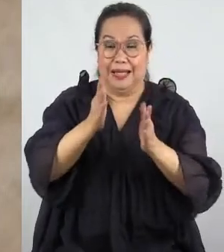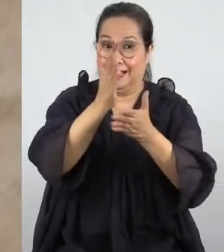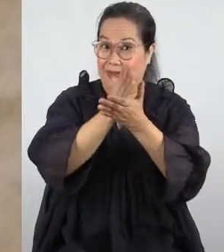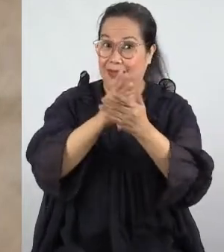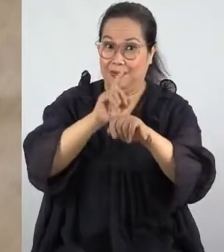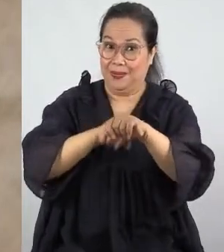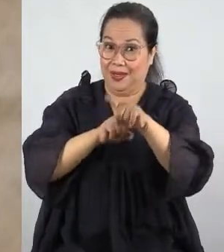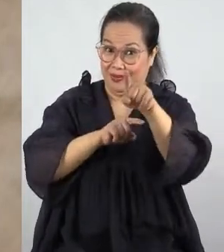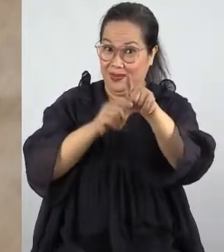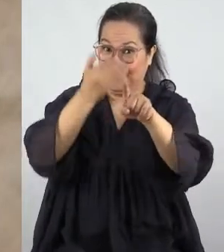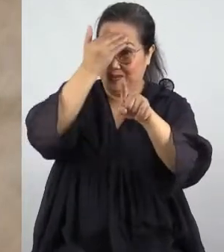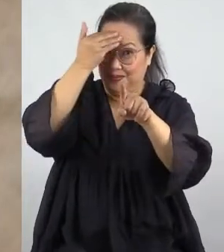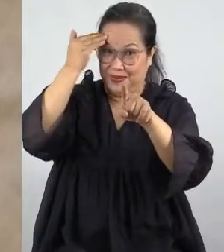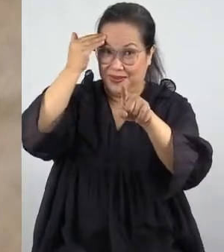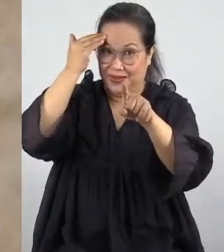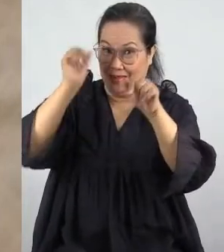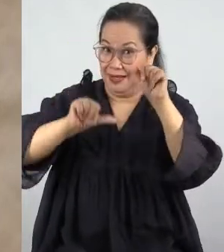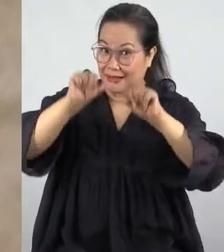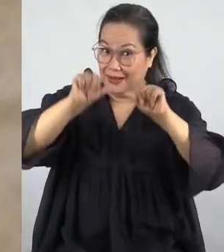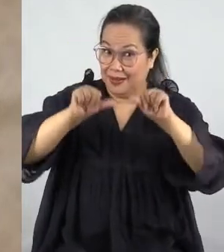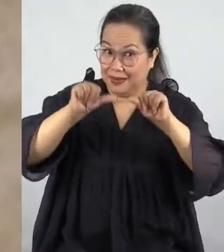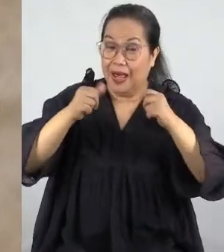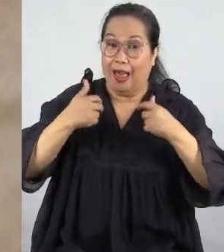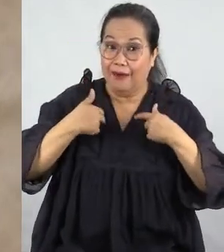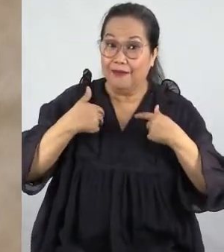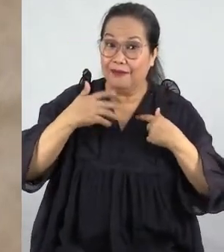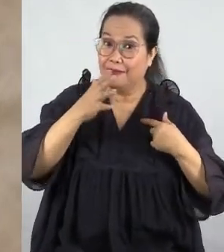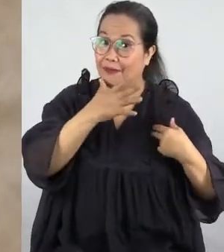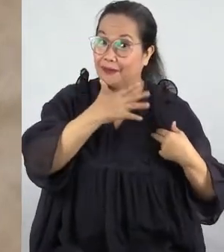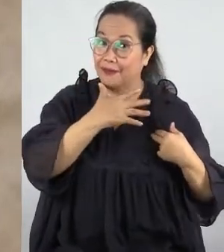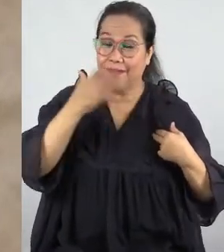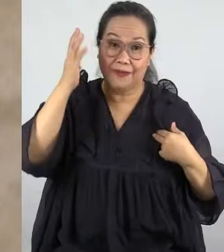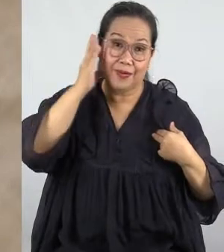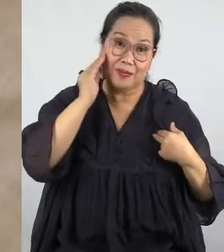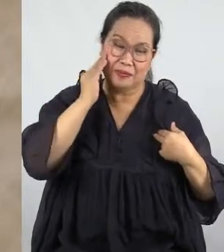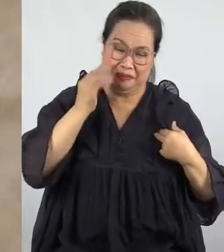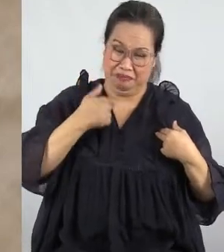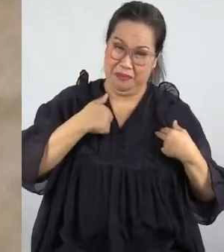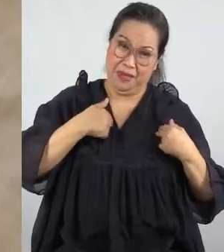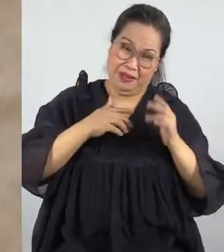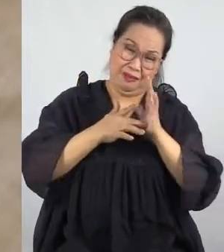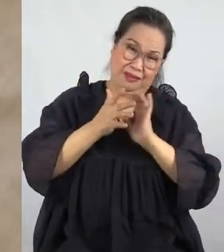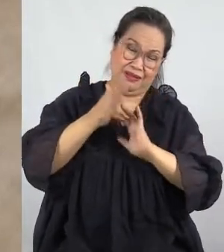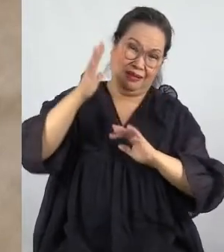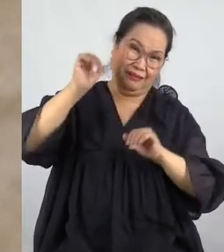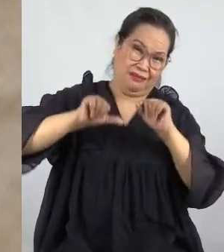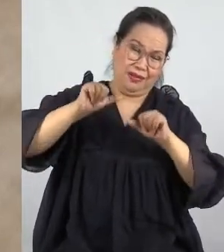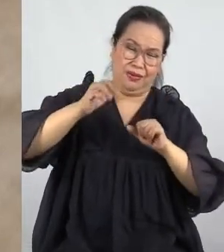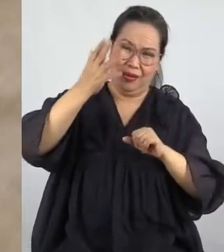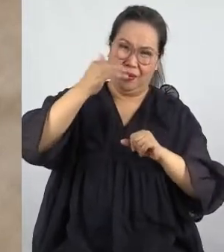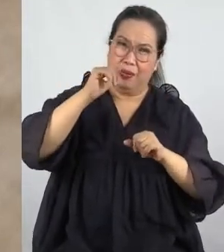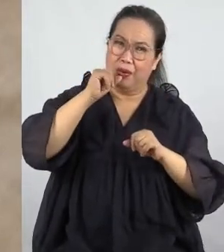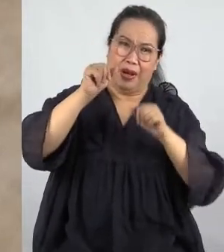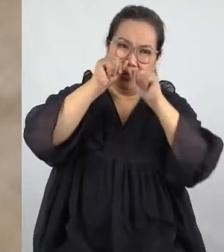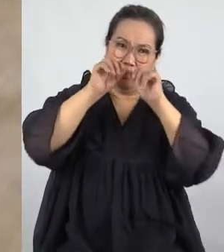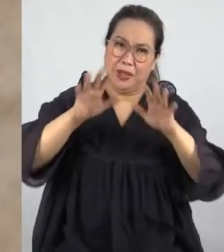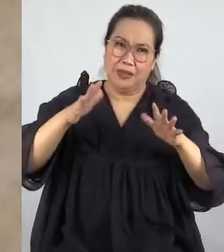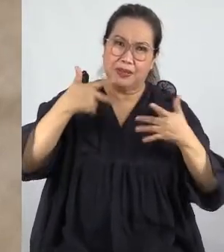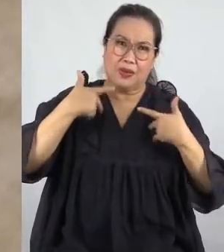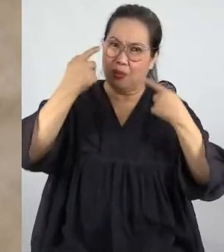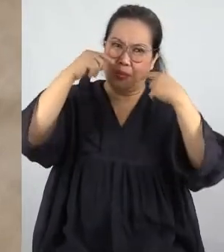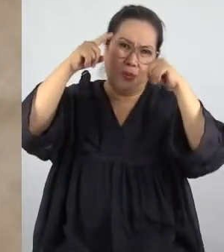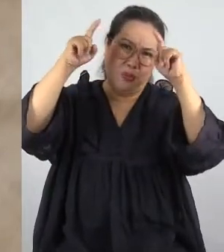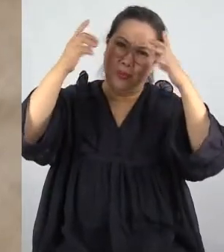paminsan-minsan kayo nagkakaroon ng doubt? Ay, ako ba'y Kristiyano nga? Bakit parang wala akong paglago?